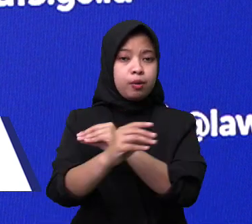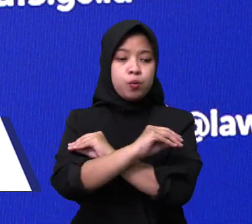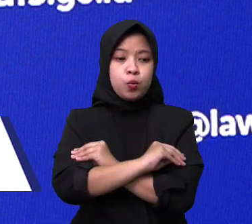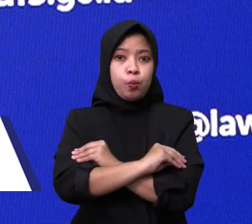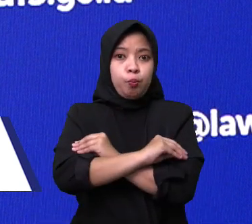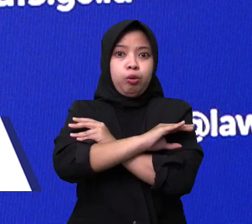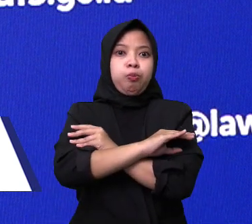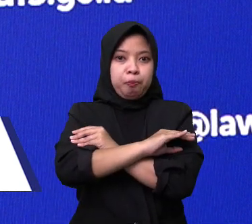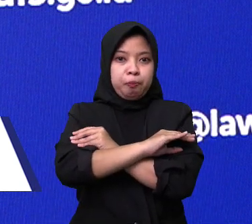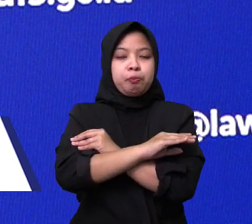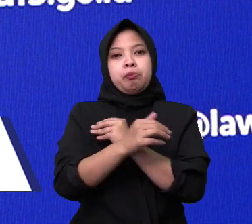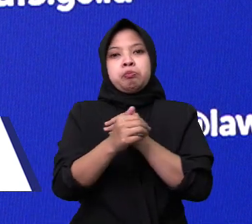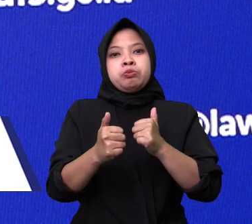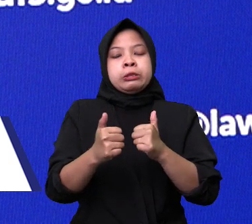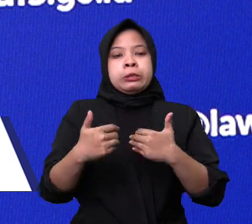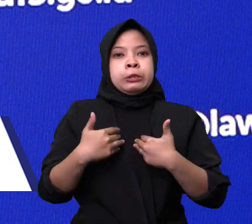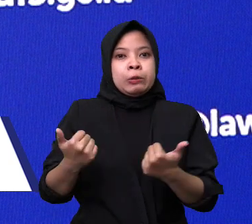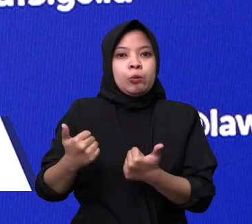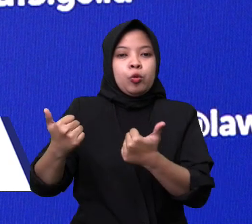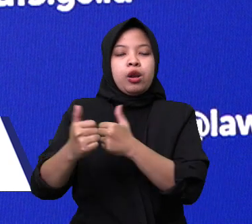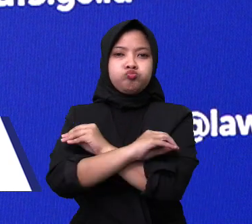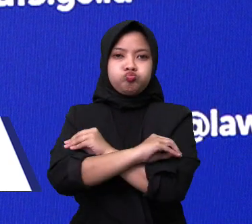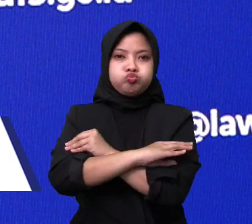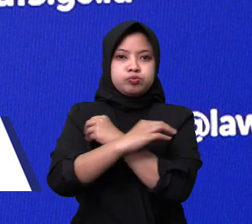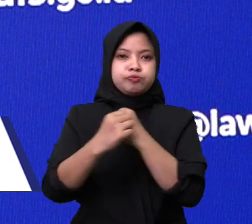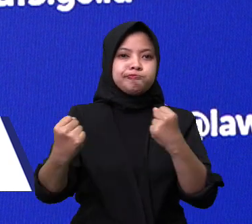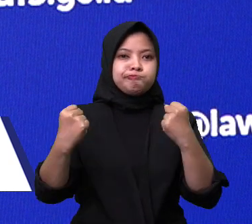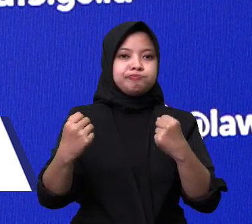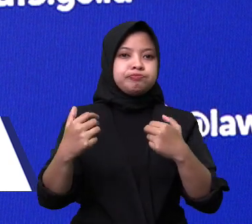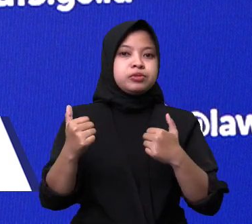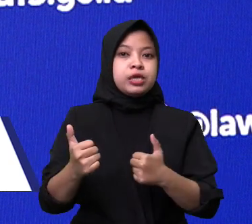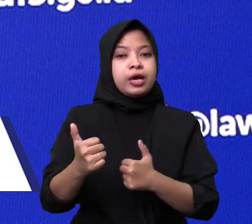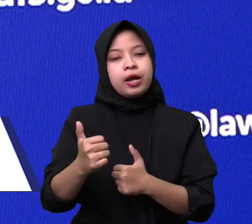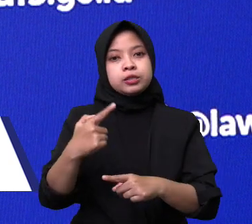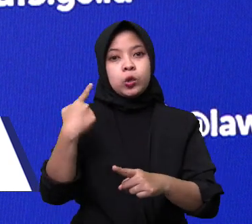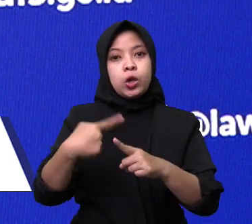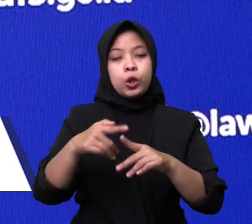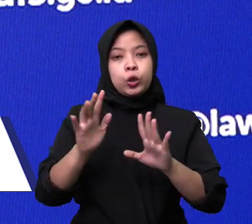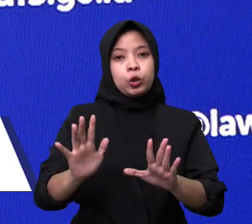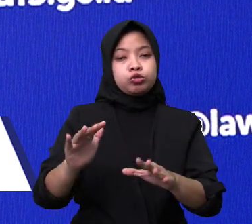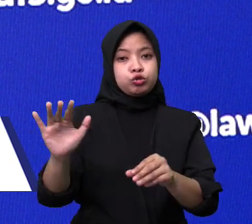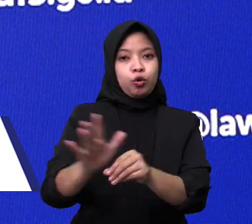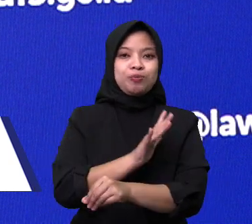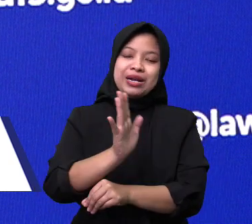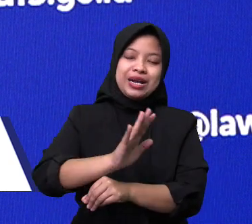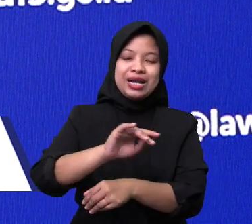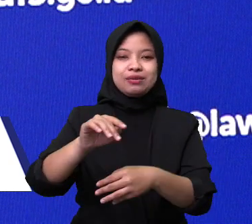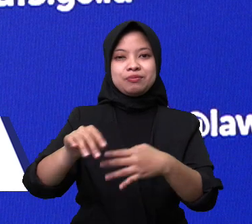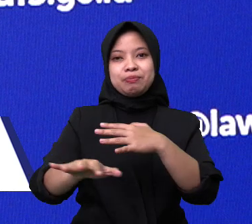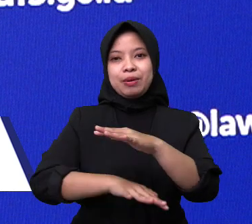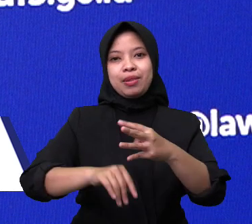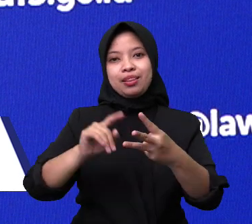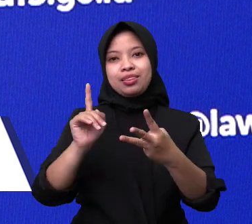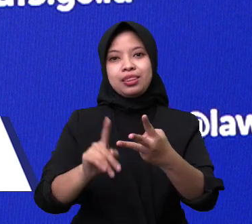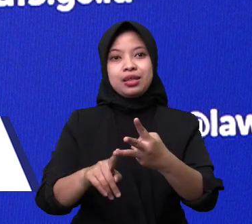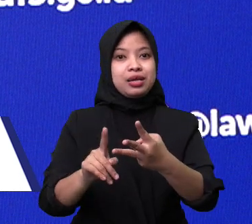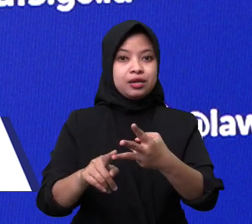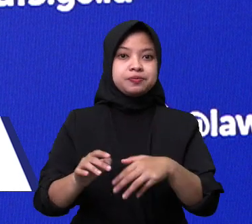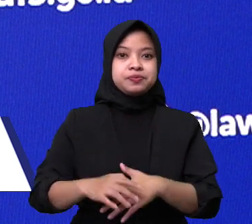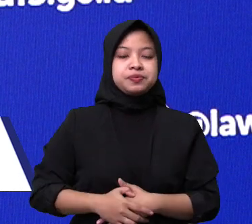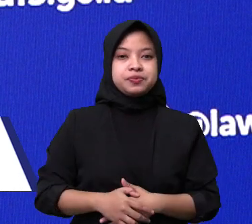yang tidak serta-merta sempurna membentuk kekebalan hanya dengan satu kali suntikan saja. Fakta menunjukkan